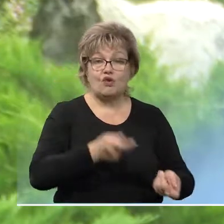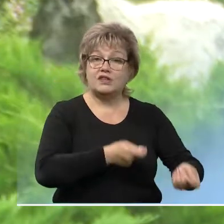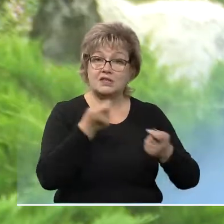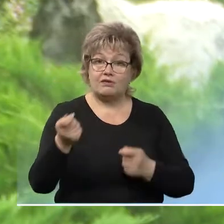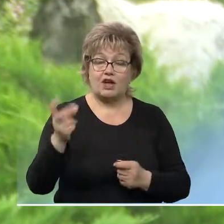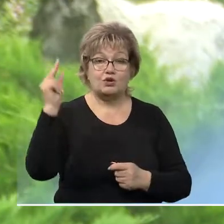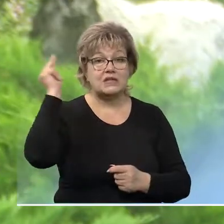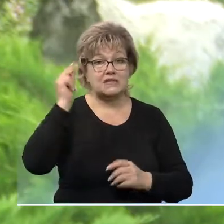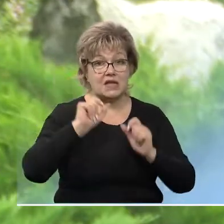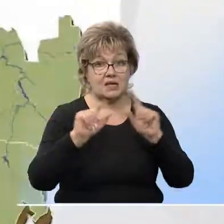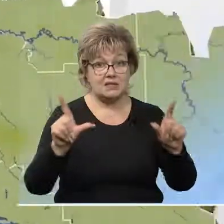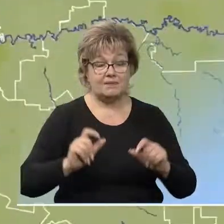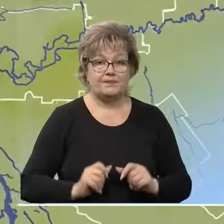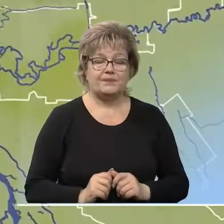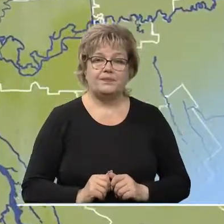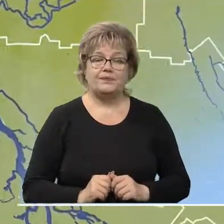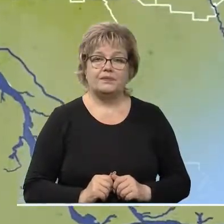учеников доставляют на занятия.